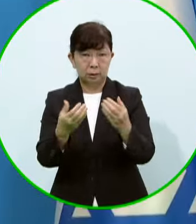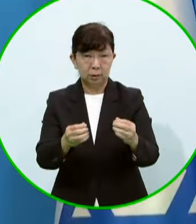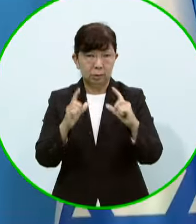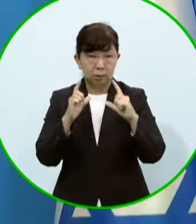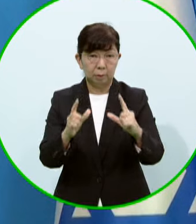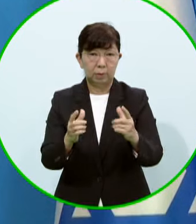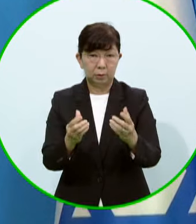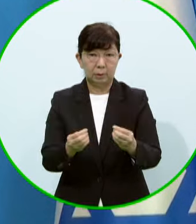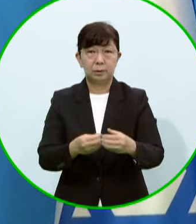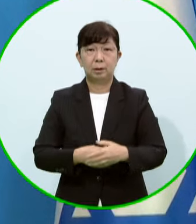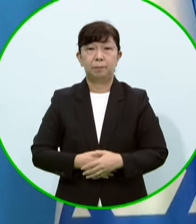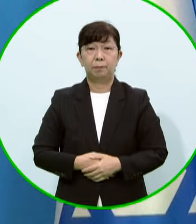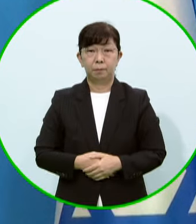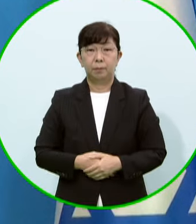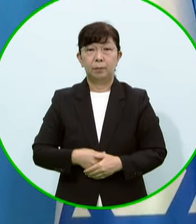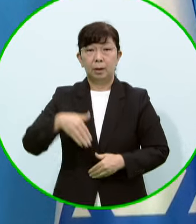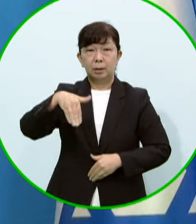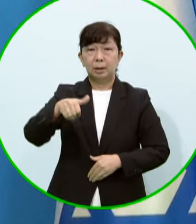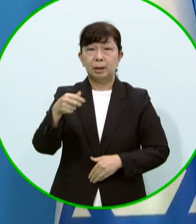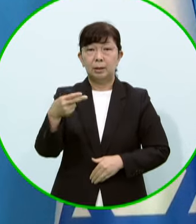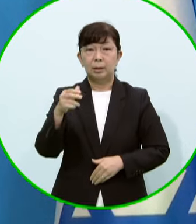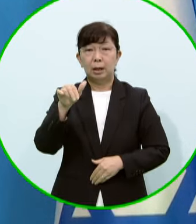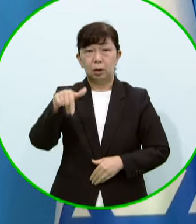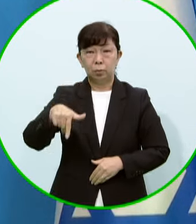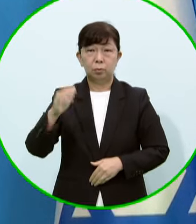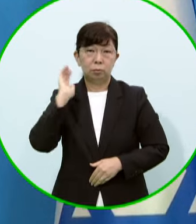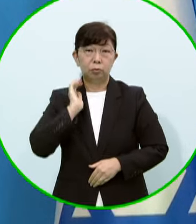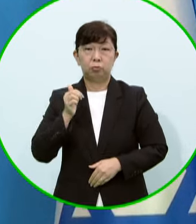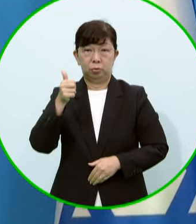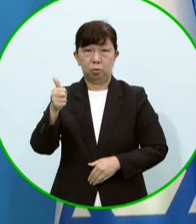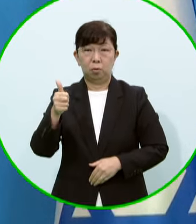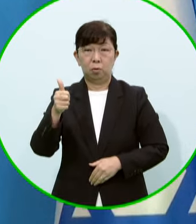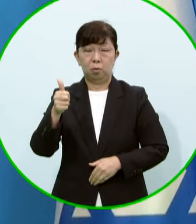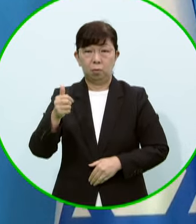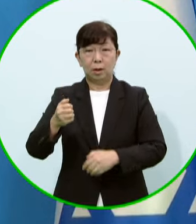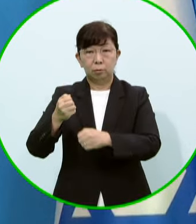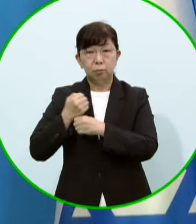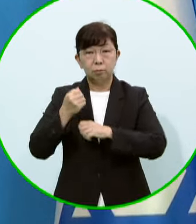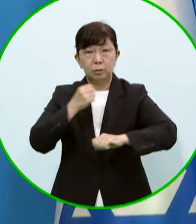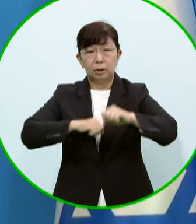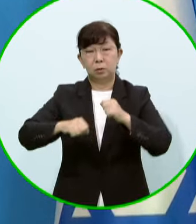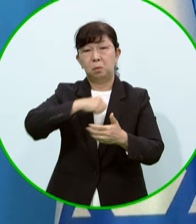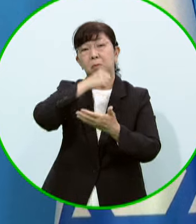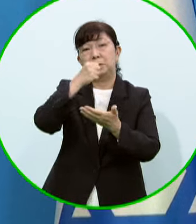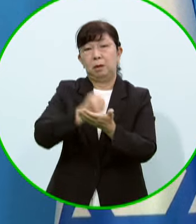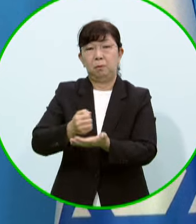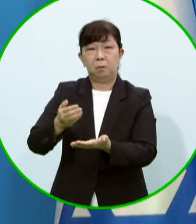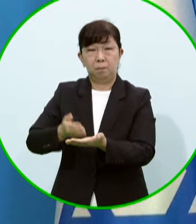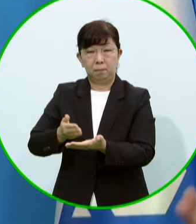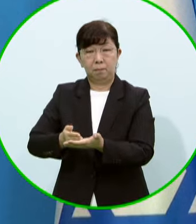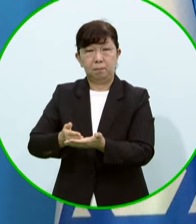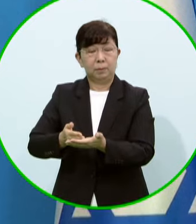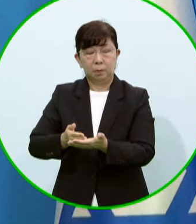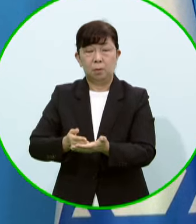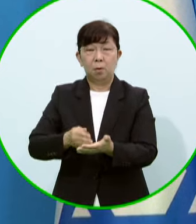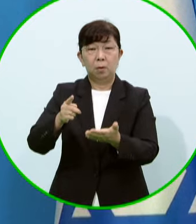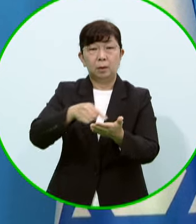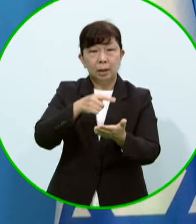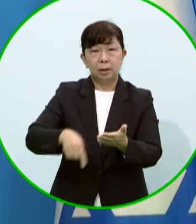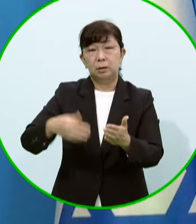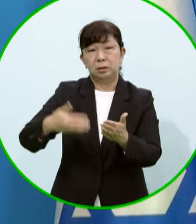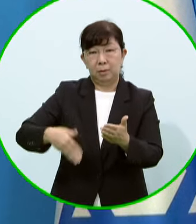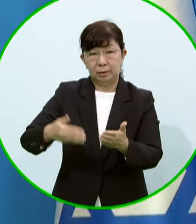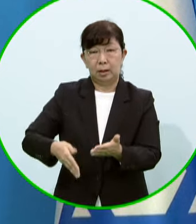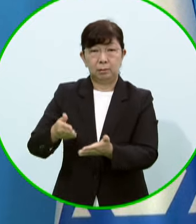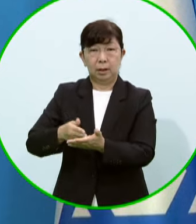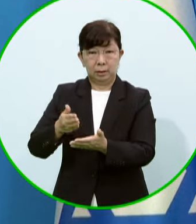ましたイスラエルのネタニヤ勝は戦を持した上でまだ脅威を排除していないと主張